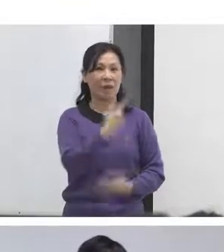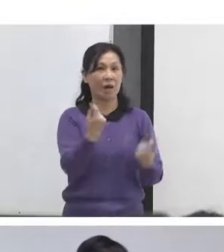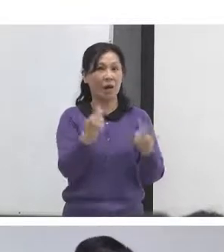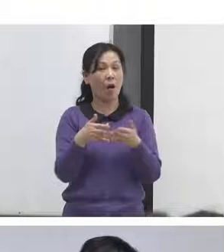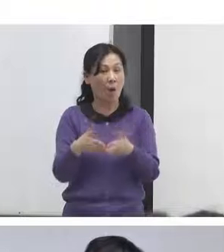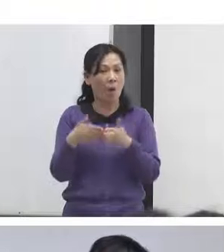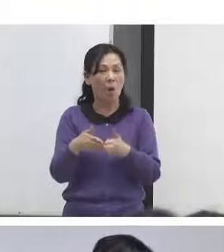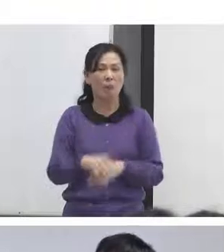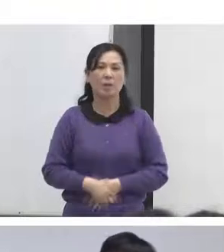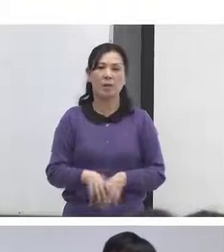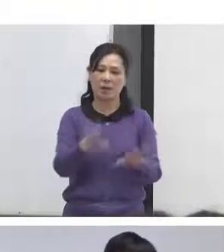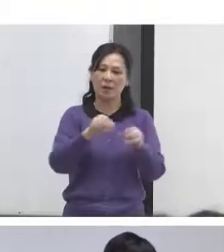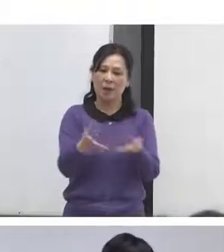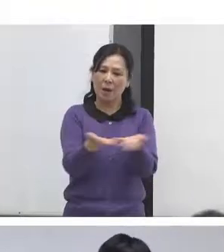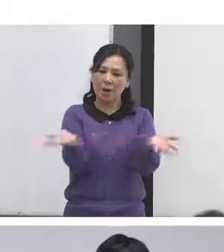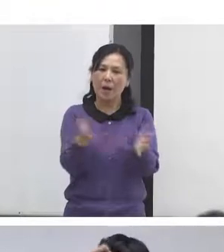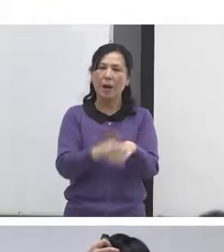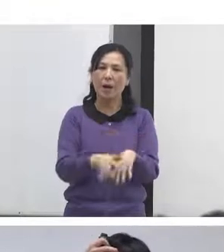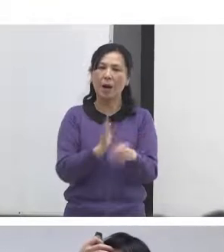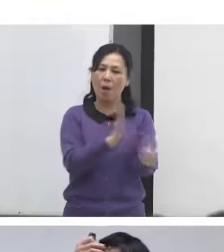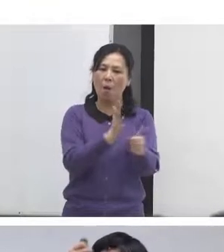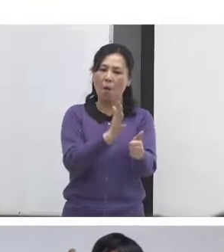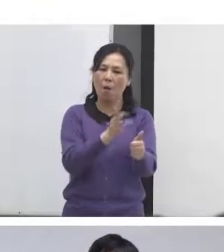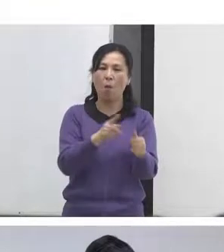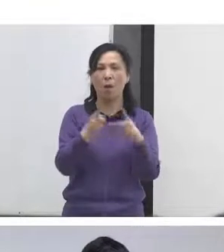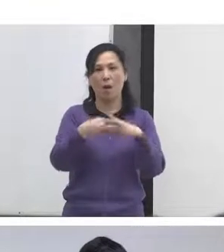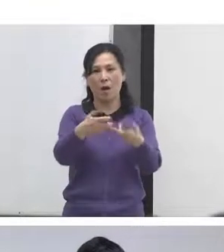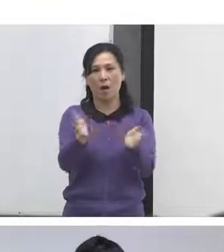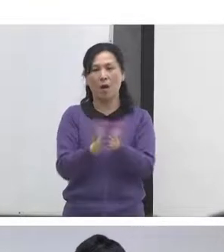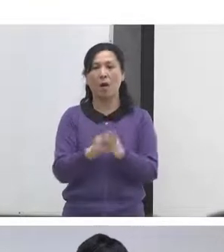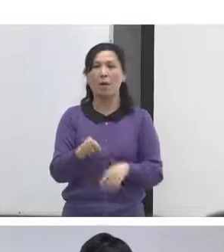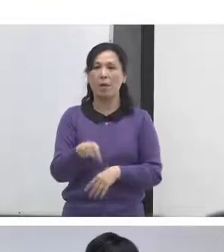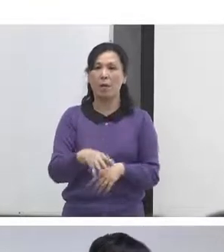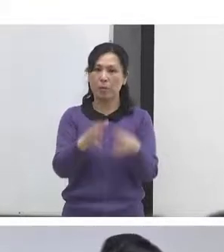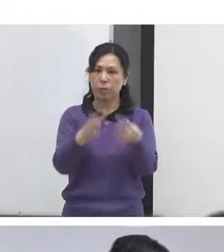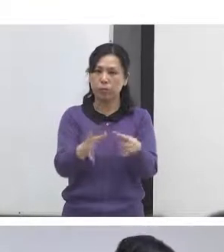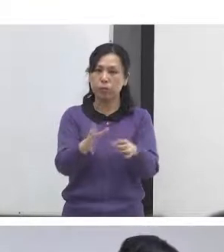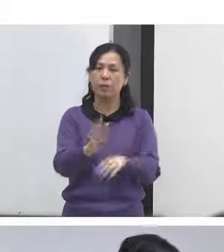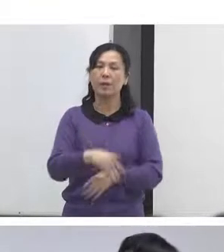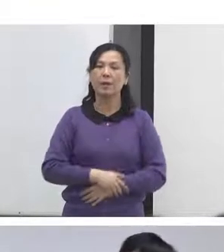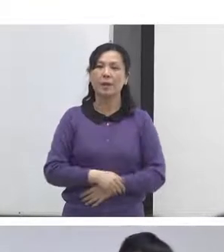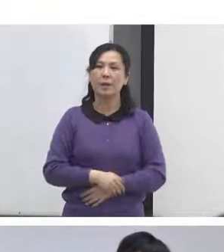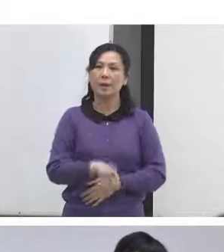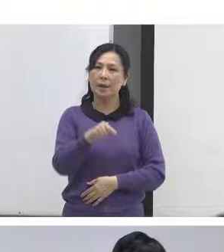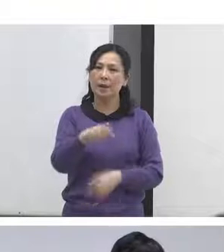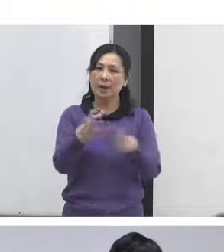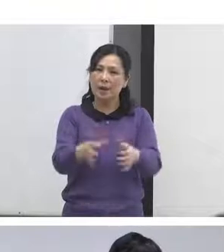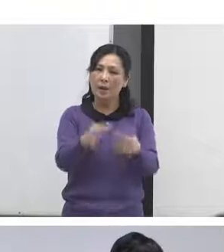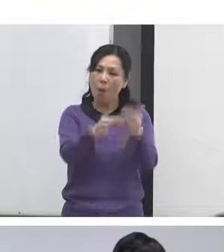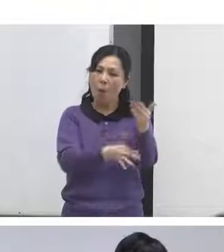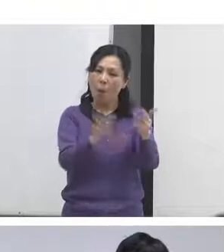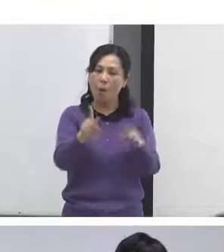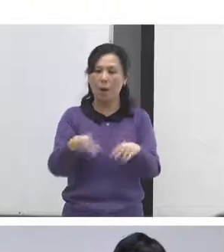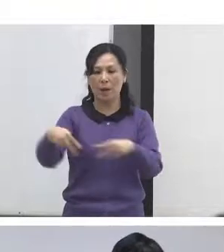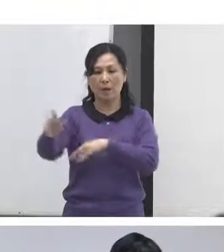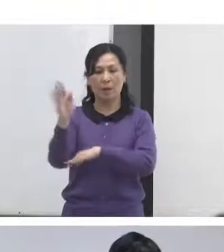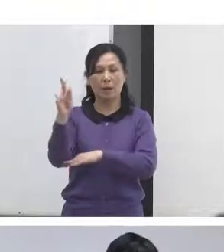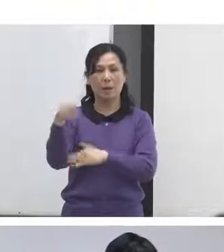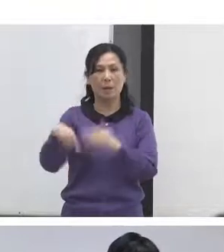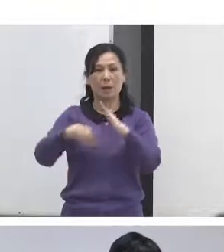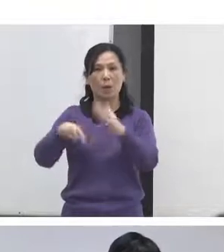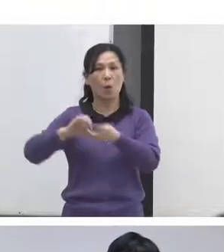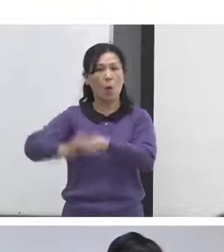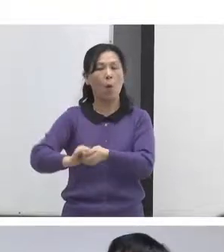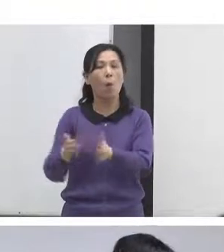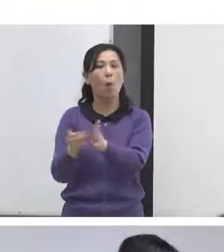的一个，就是开放资料咨询小组。那这个是国发会推出来，就是一个它有推出一个设置要点，就是行政院那边推出来，就是各